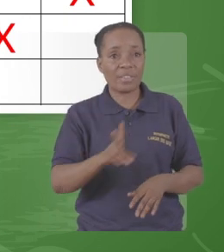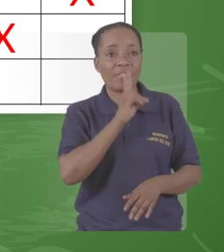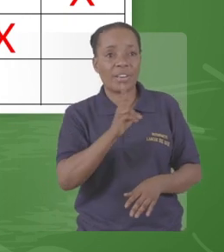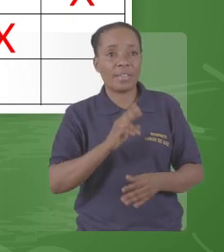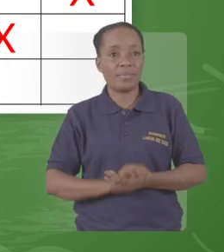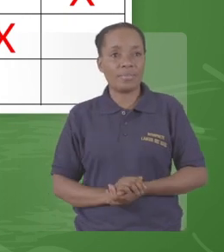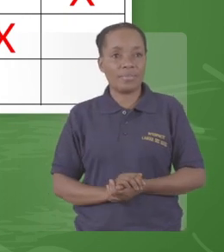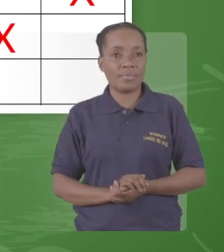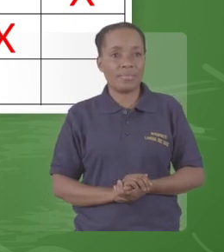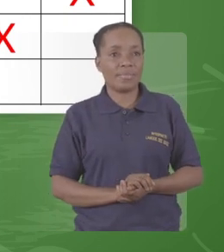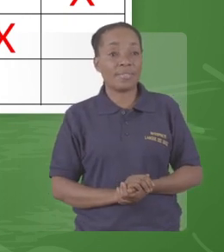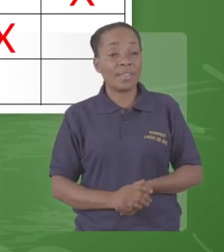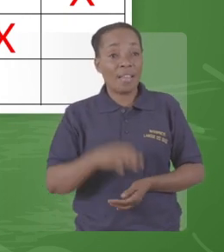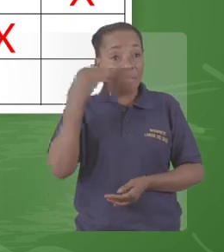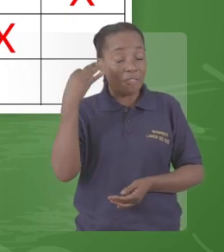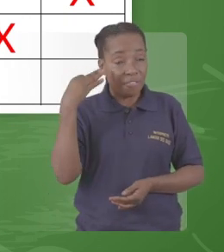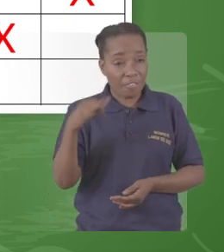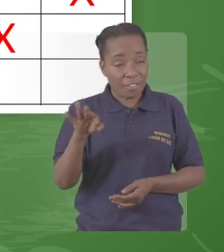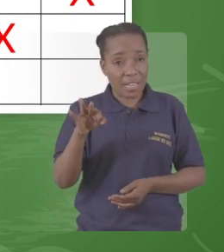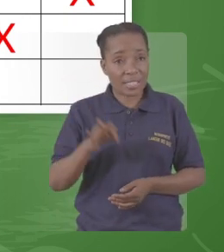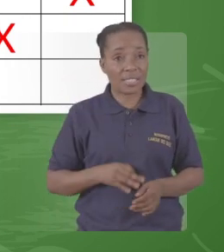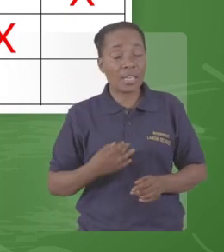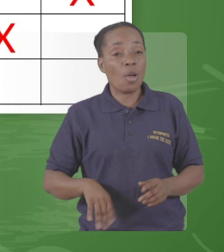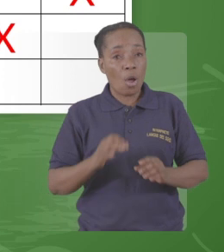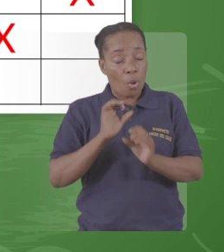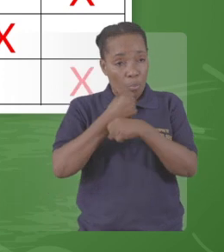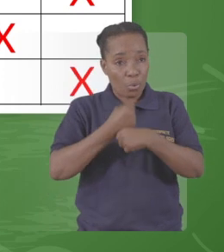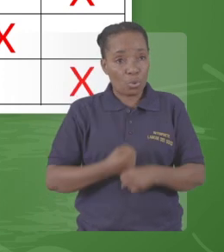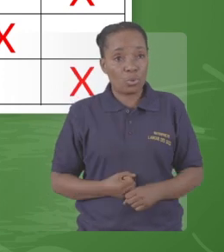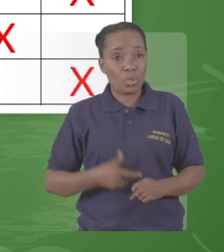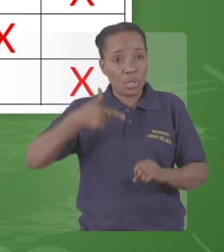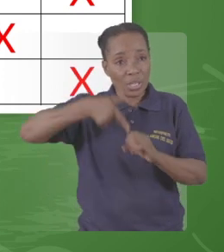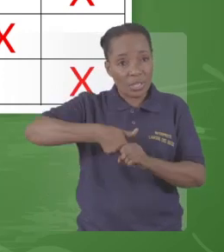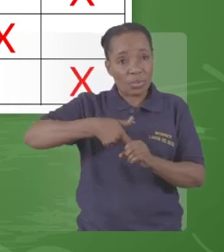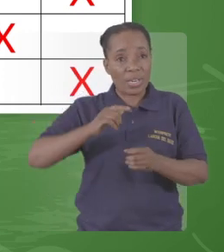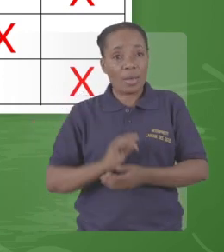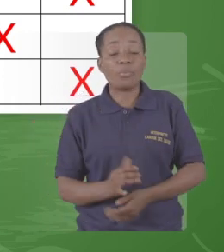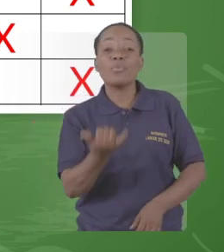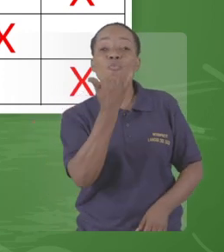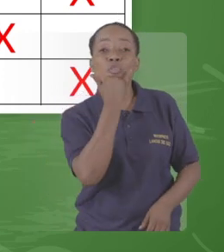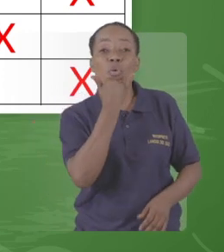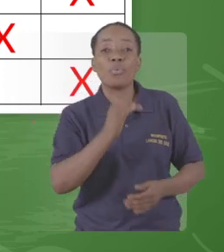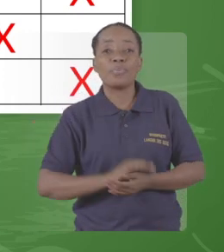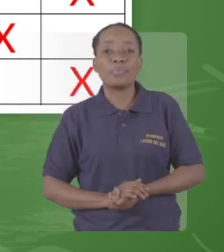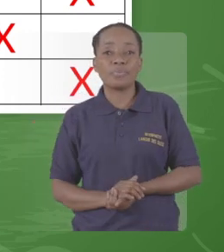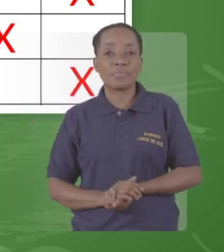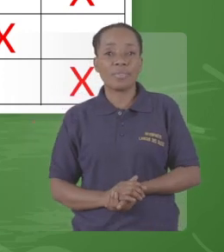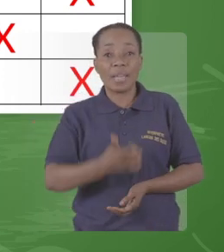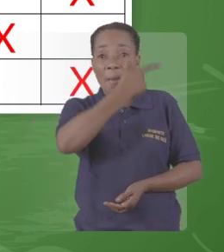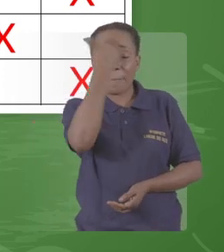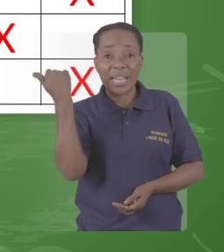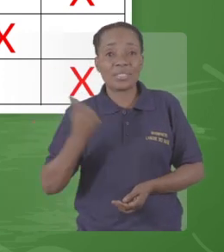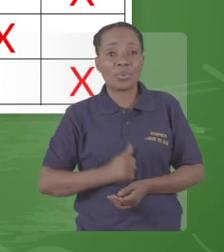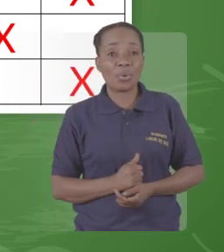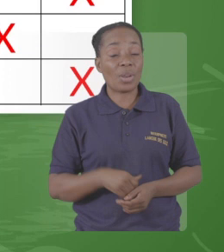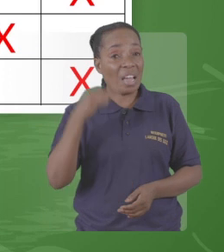Cinquième affirmation. La France est grande productrice d'hydrocarbures. Faux. Parce que la France produit